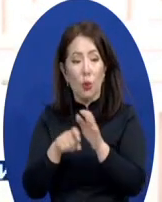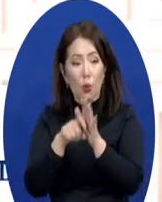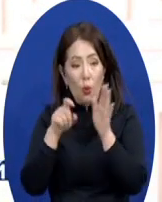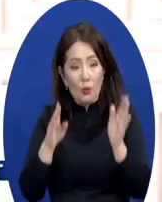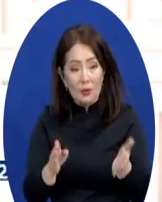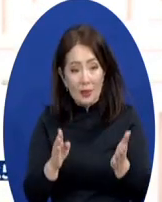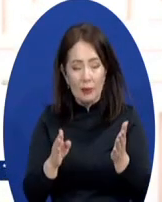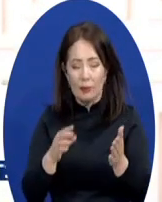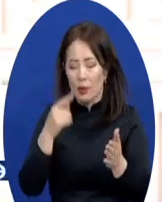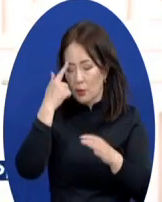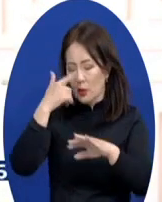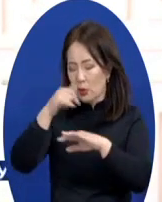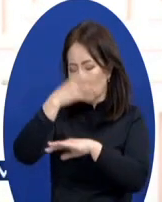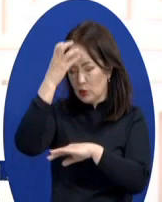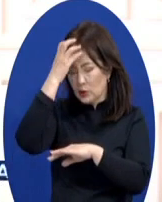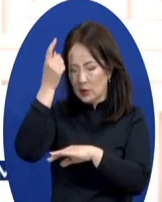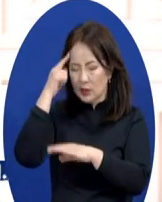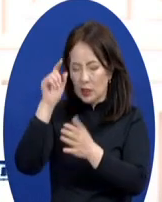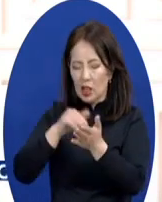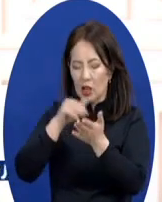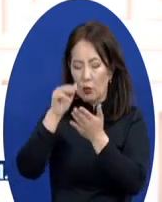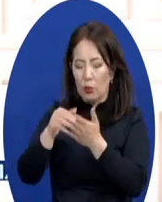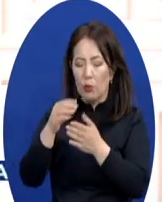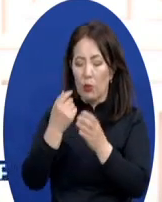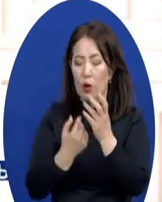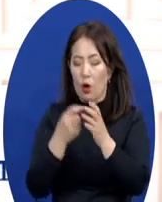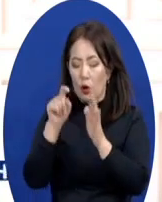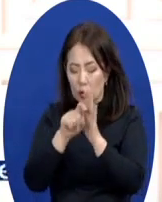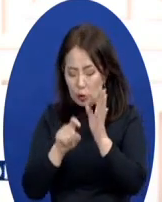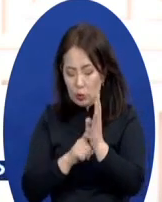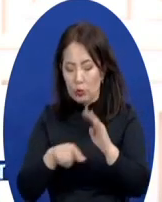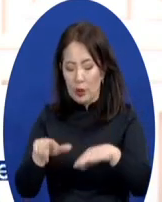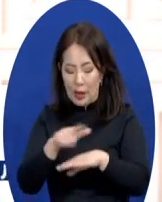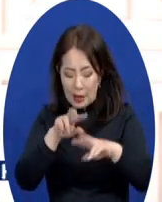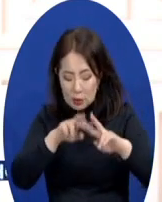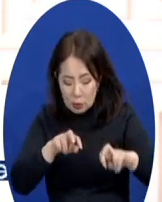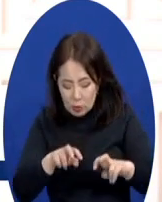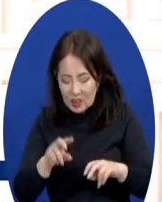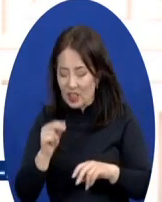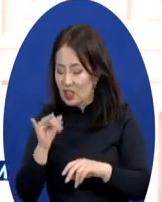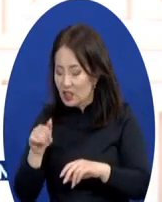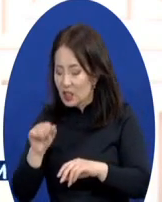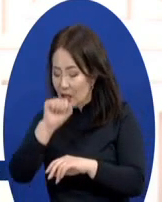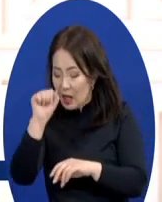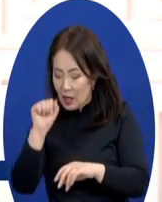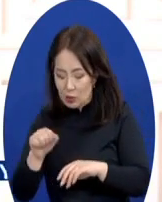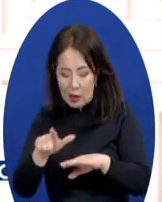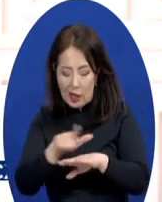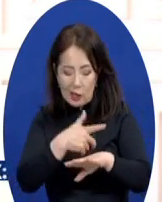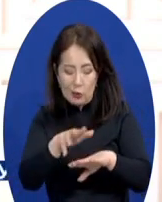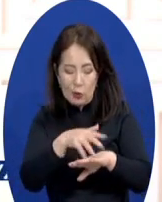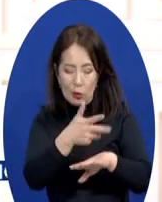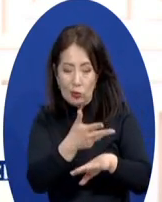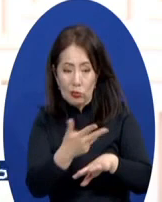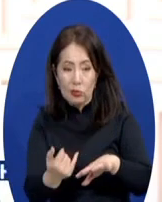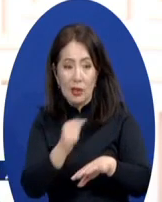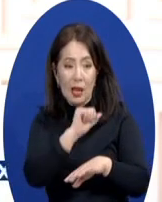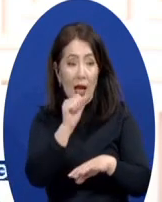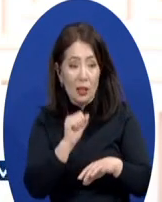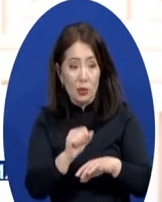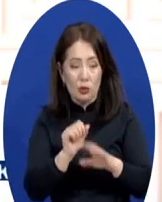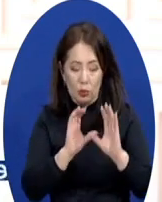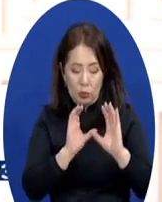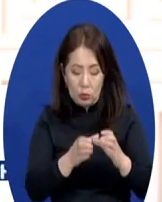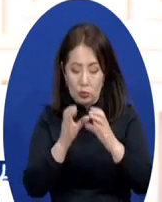Улсын ерөнхийлөгчийн санаачилсан Тэрбумад үндэснээсний хөдөлгөөн болон хөрсний судалгаа шинжилгээ болон чигшилтийн асуудлууд, хөрсний доройтлын асуудлууд бол бид